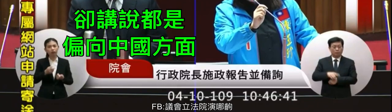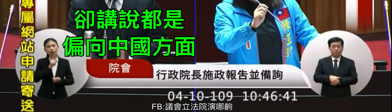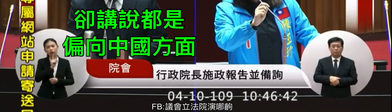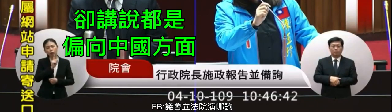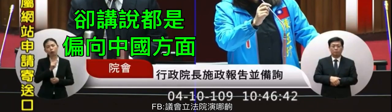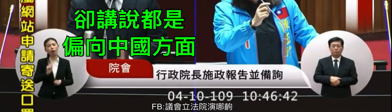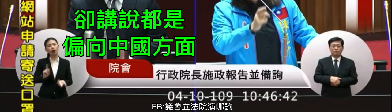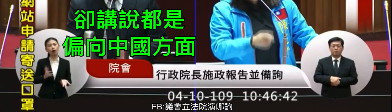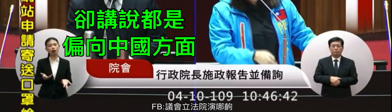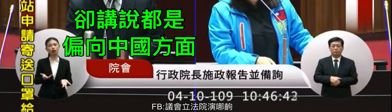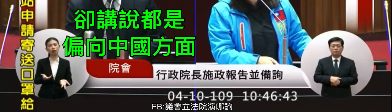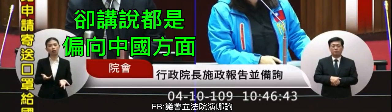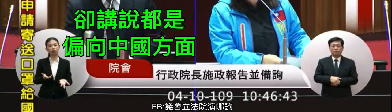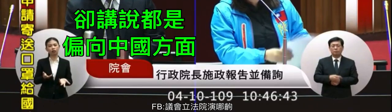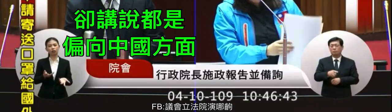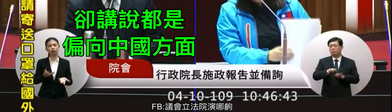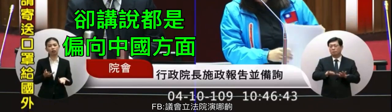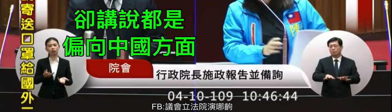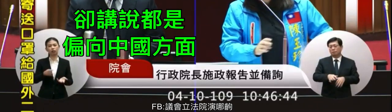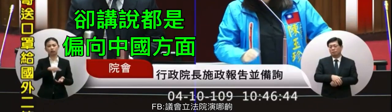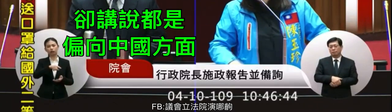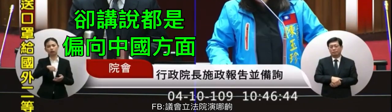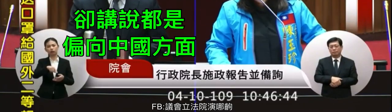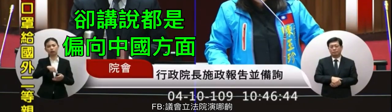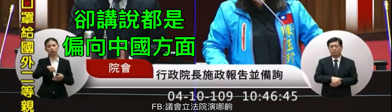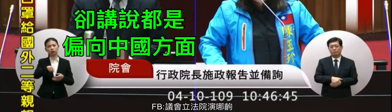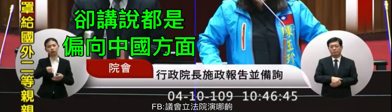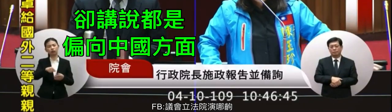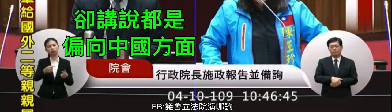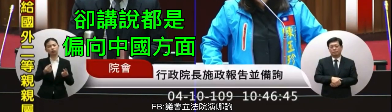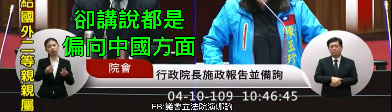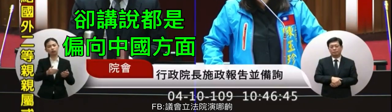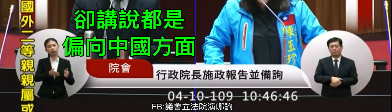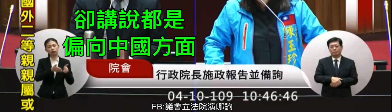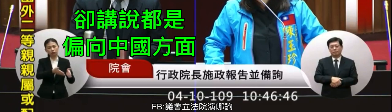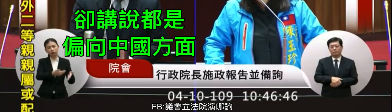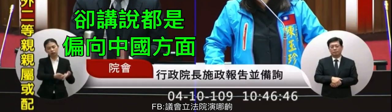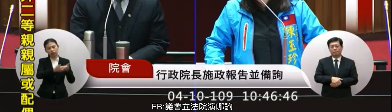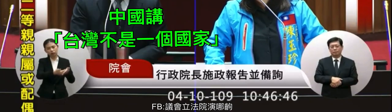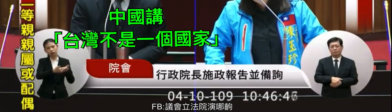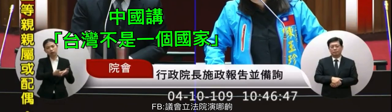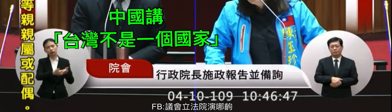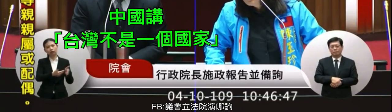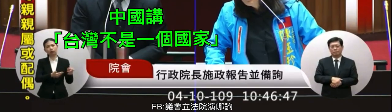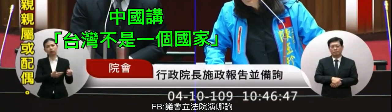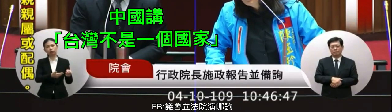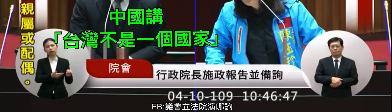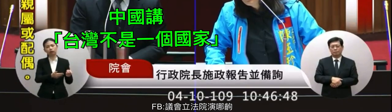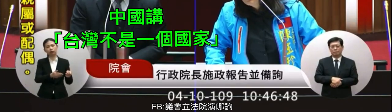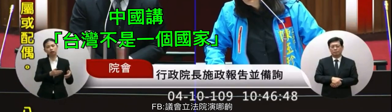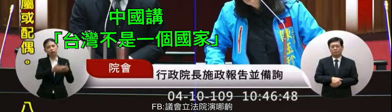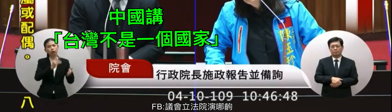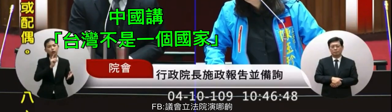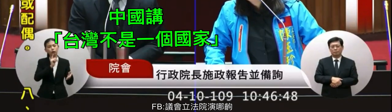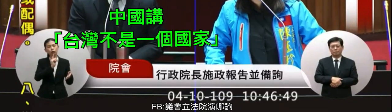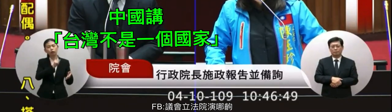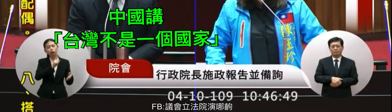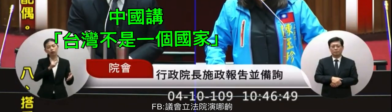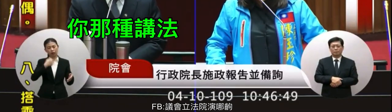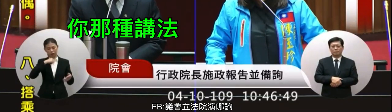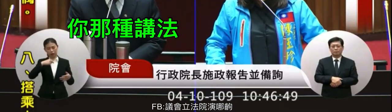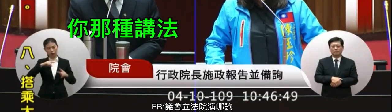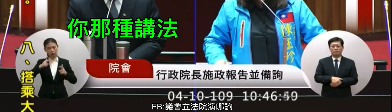讲说， 你今天 偏向中国方面。中国讲台湾不是一个国